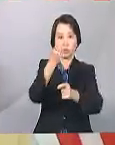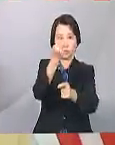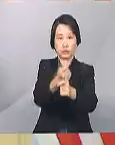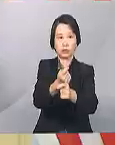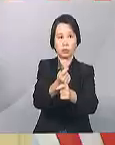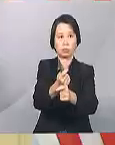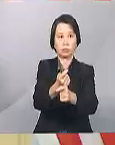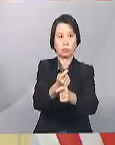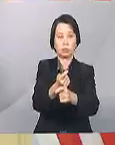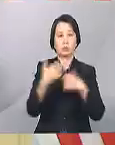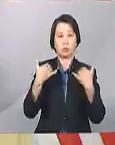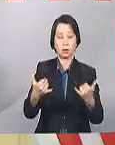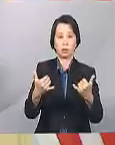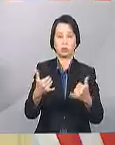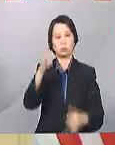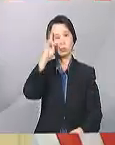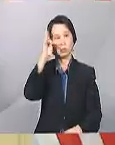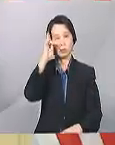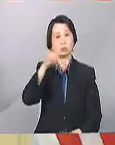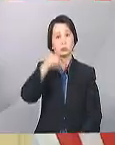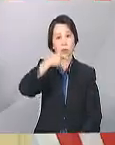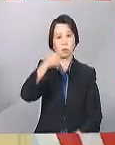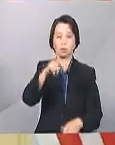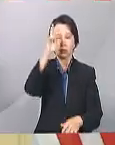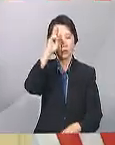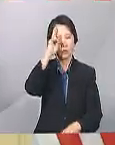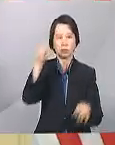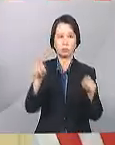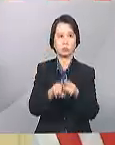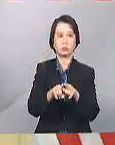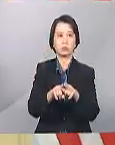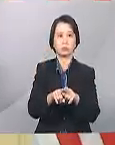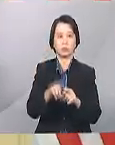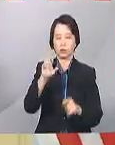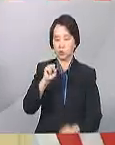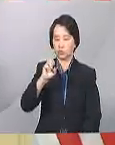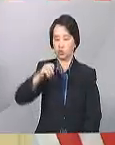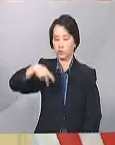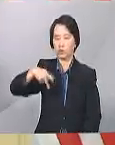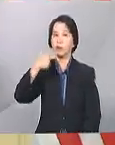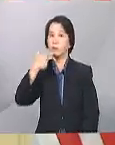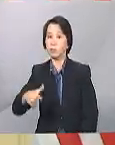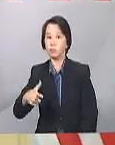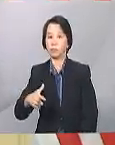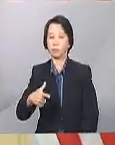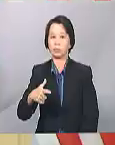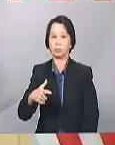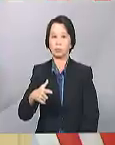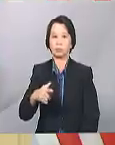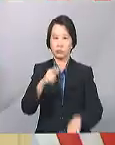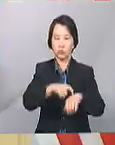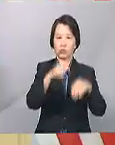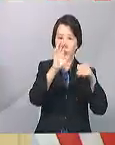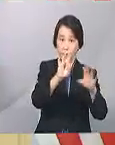ditetapkan, setakat ini masih lagi saya katakan kekal dengan SOP yang lama, iaitu masih lagi pukul